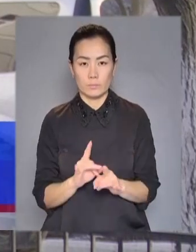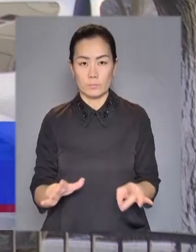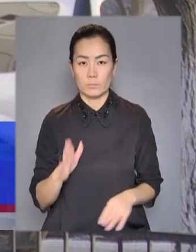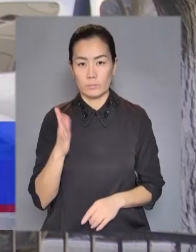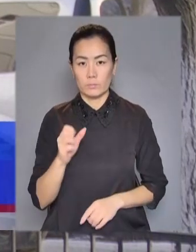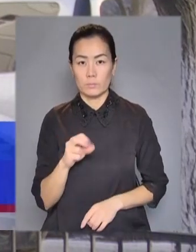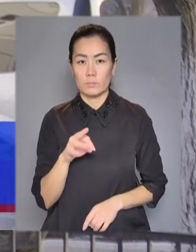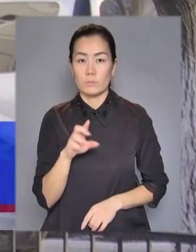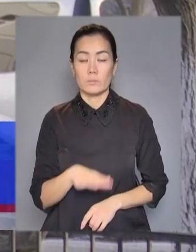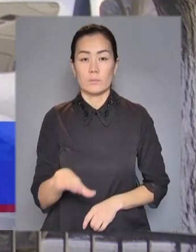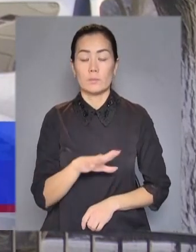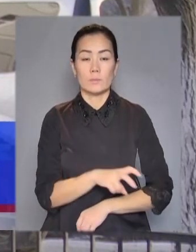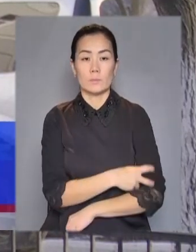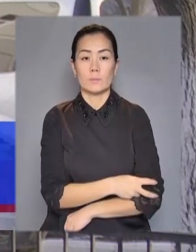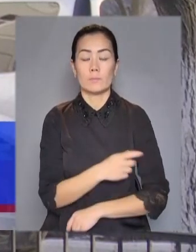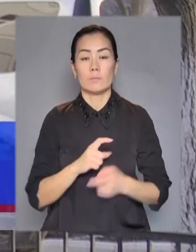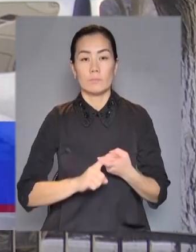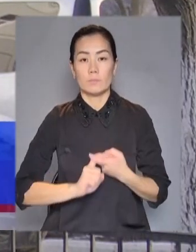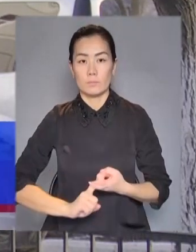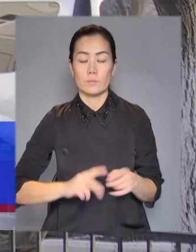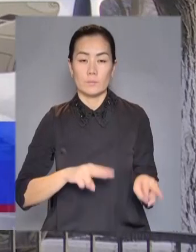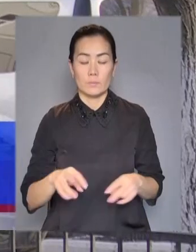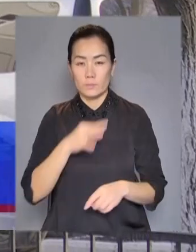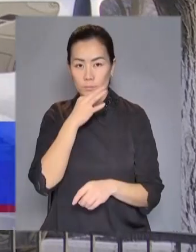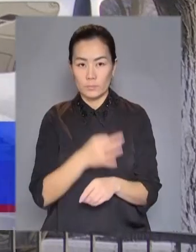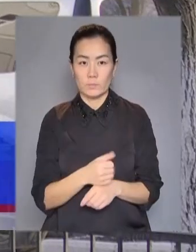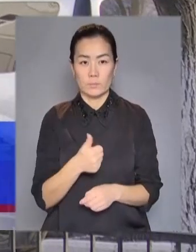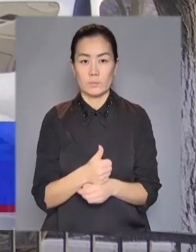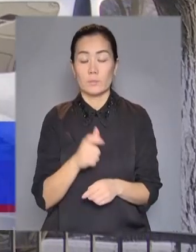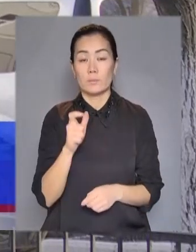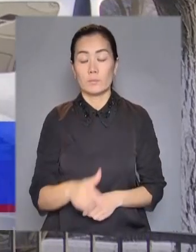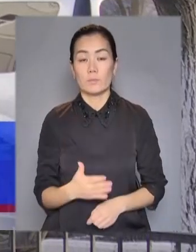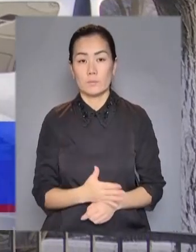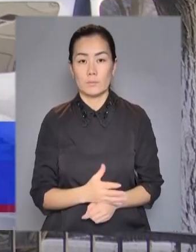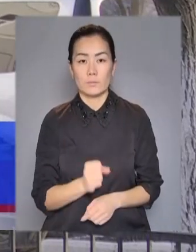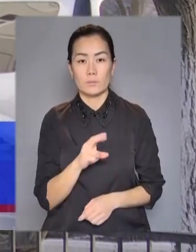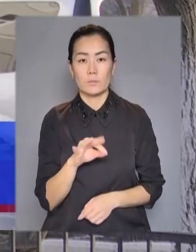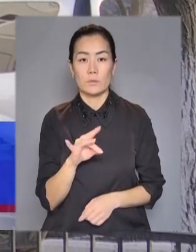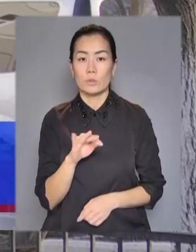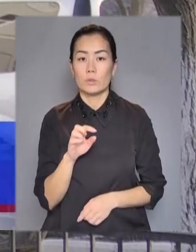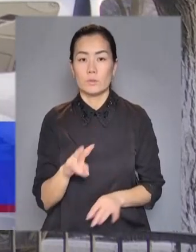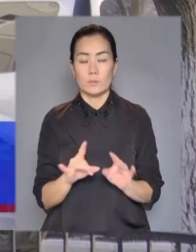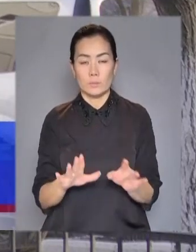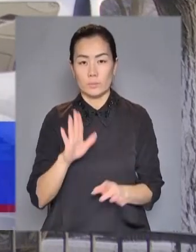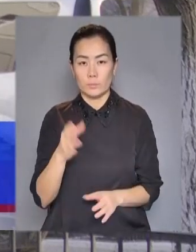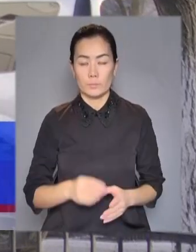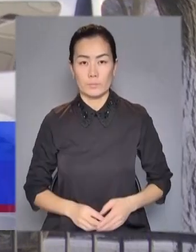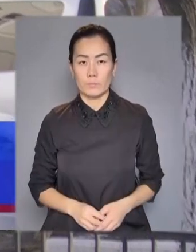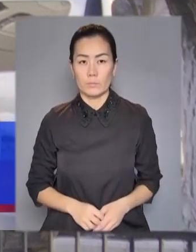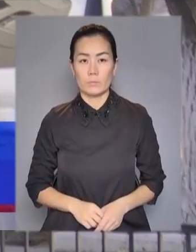қазір Атырау облысының санитариялық эпидемиологиялық бақылау департаменті басшысының орынбасары Қадыржан Оразгалиев айтып беретін